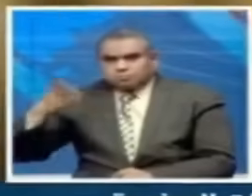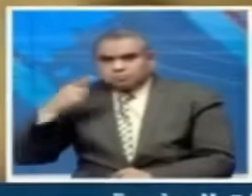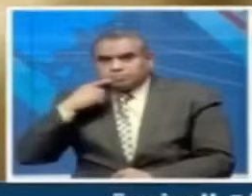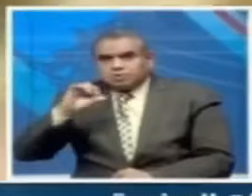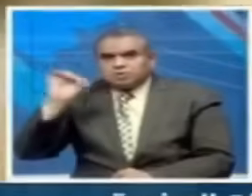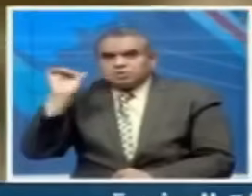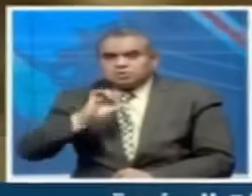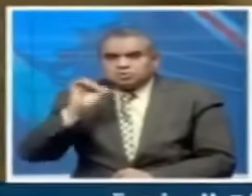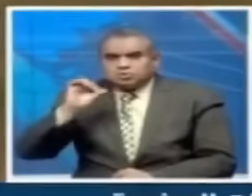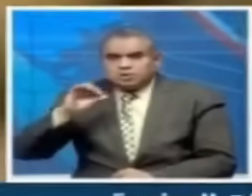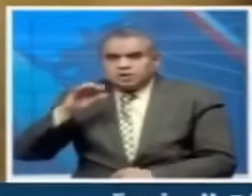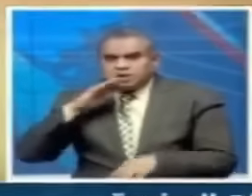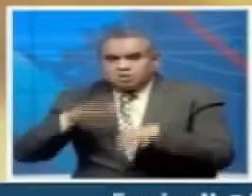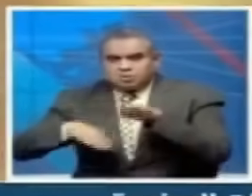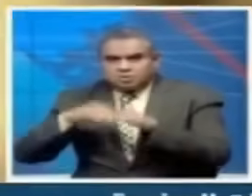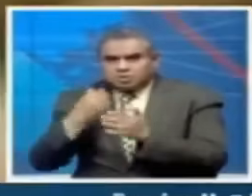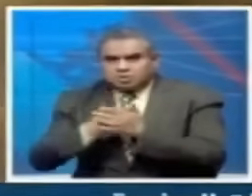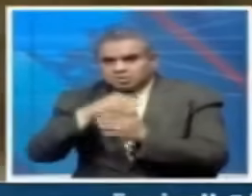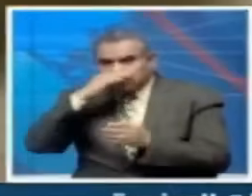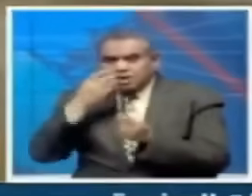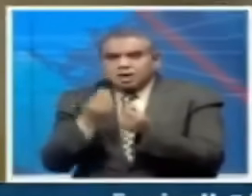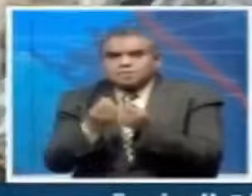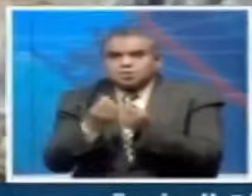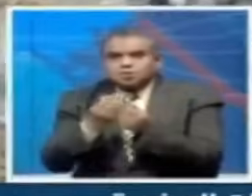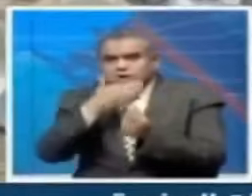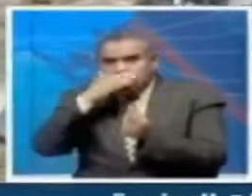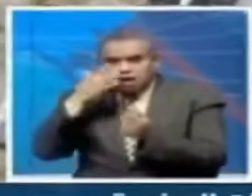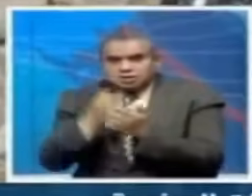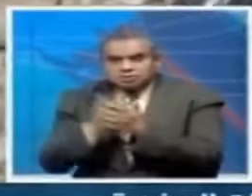و900 كيلوغرام بودرة حشيش